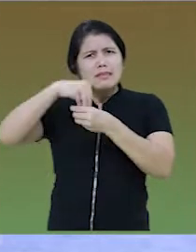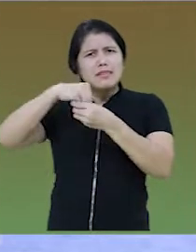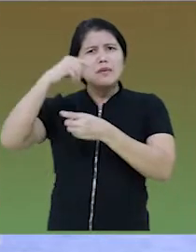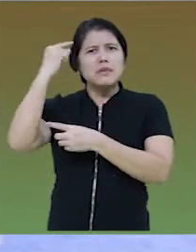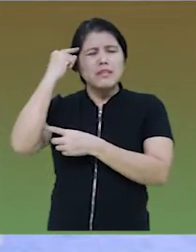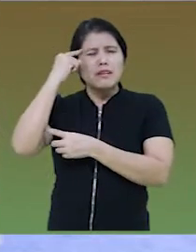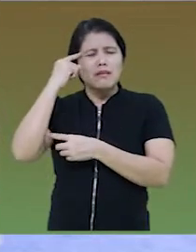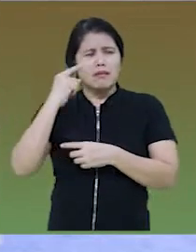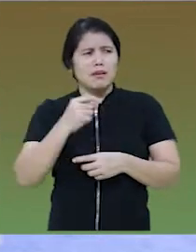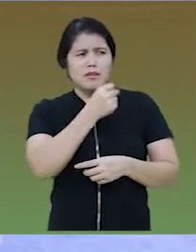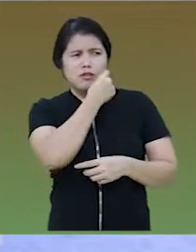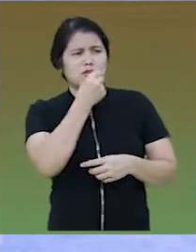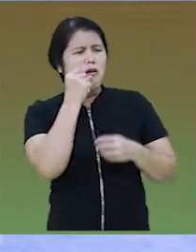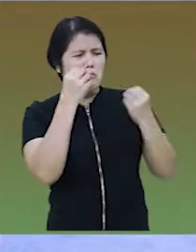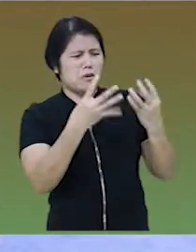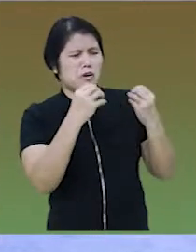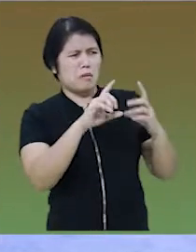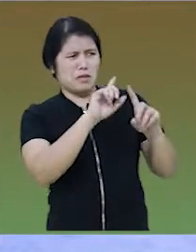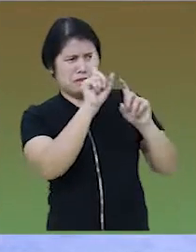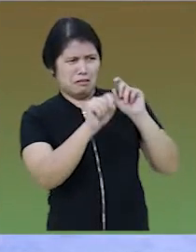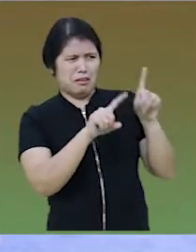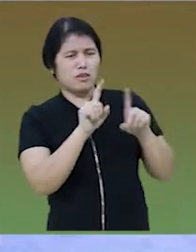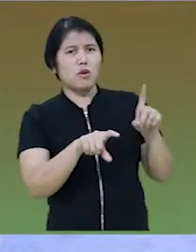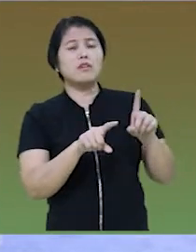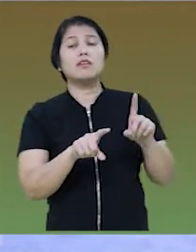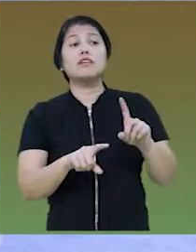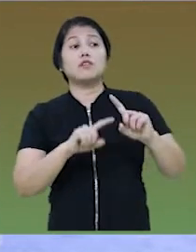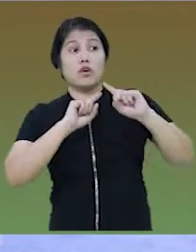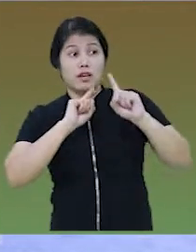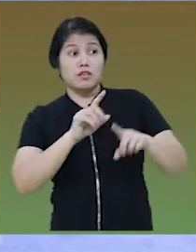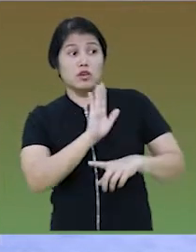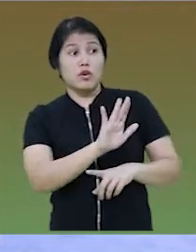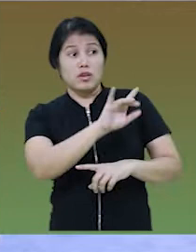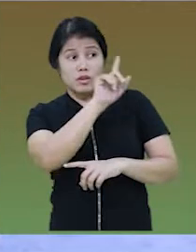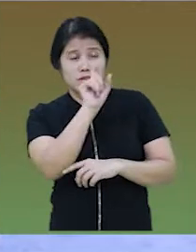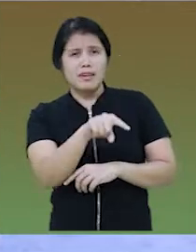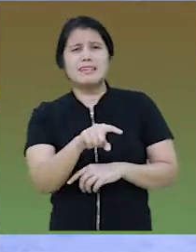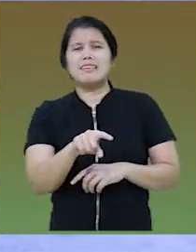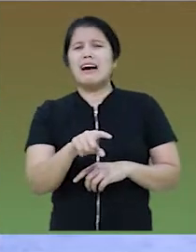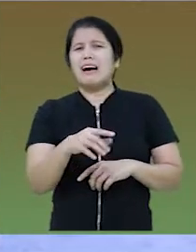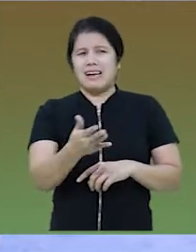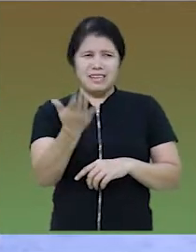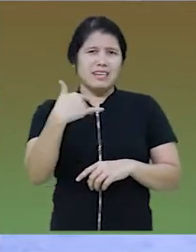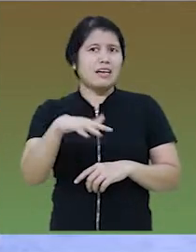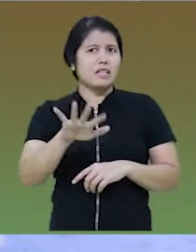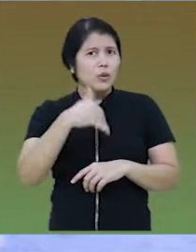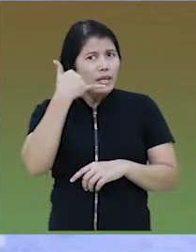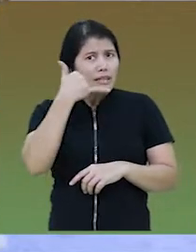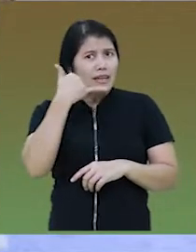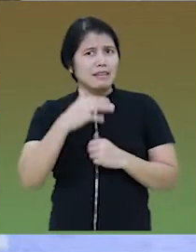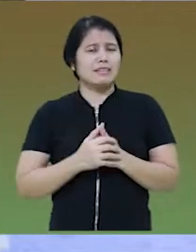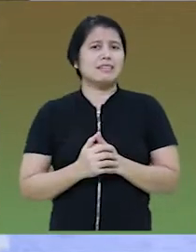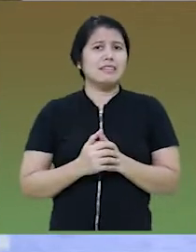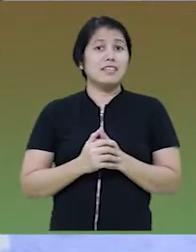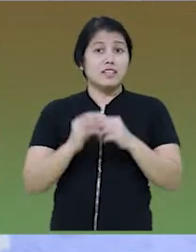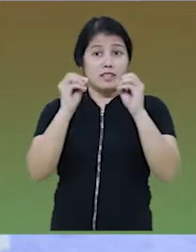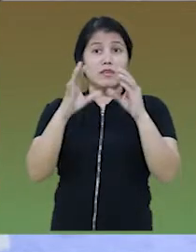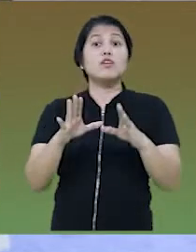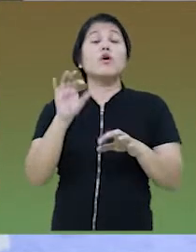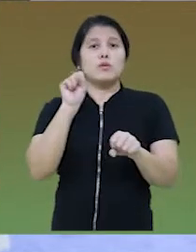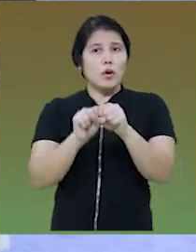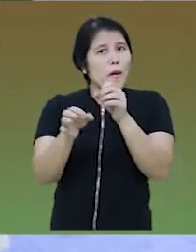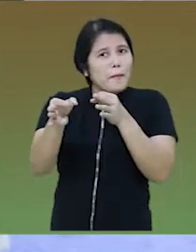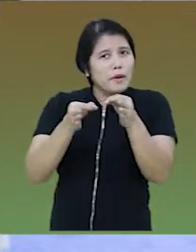Shen. Naku siya, marami kang ang tanong. Para masagot ang mga katanungan mo, halika tawagin natin si teacher